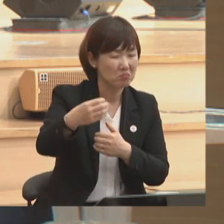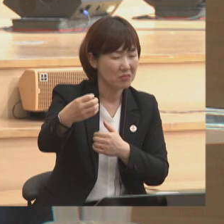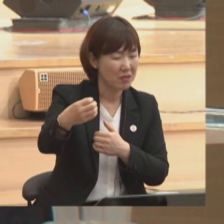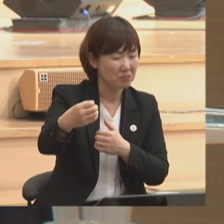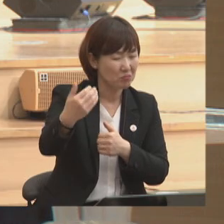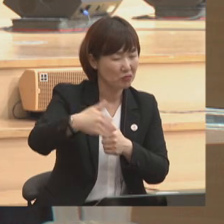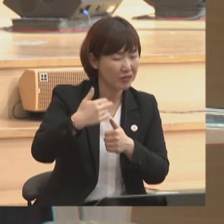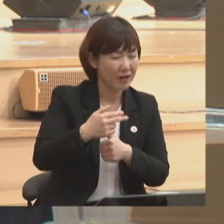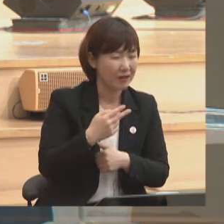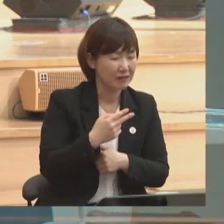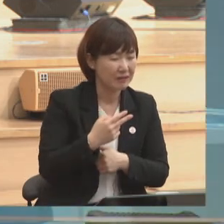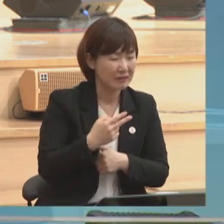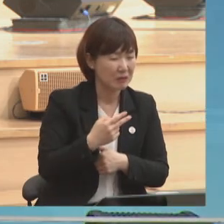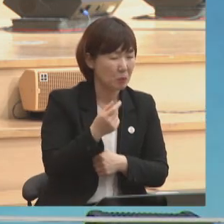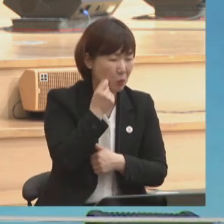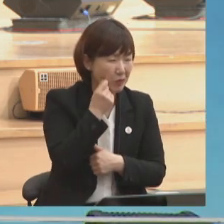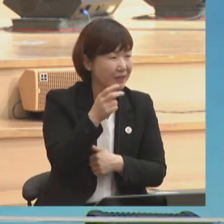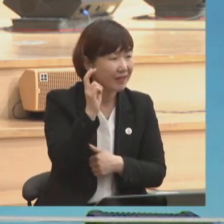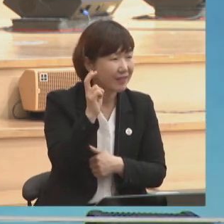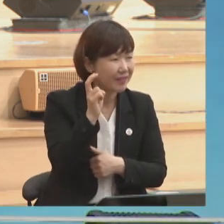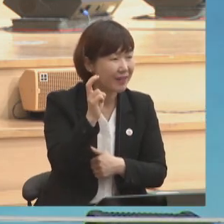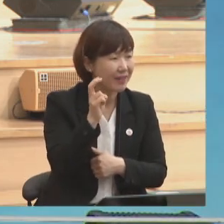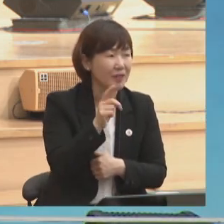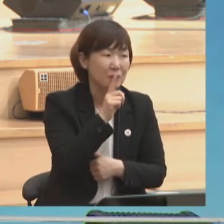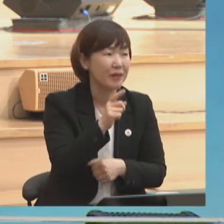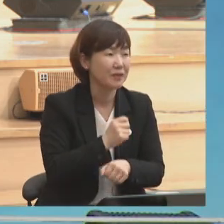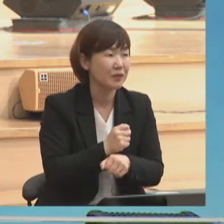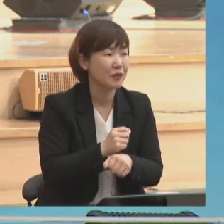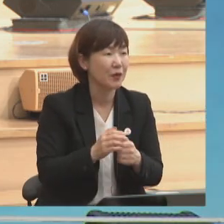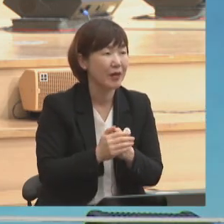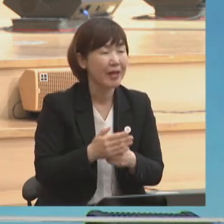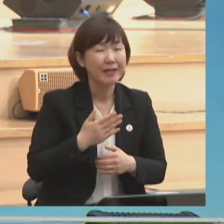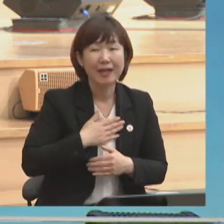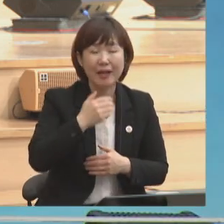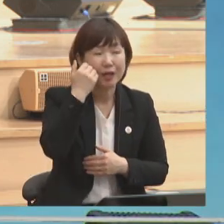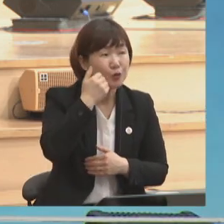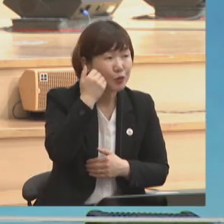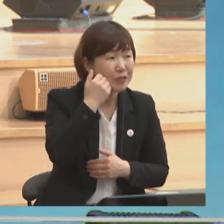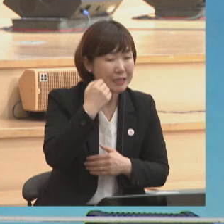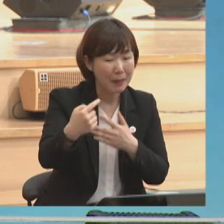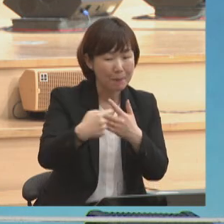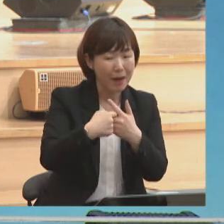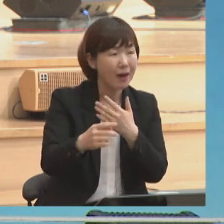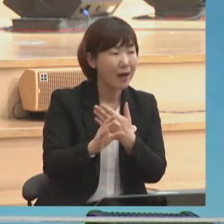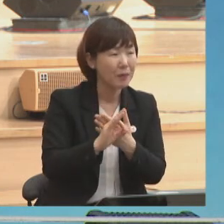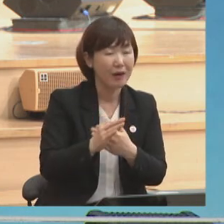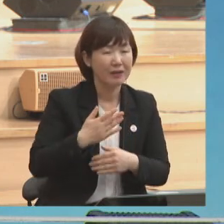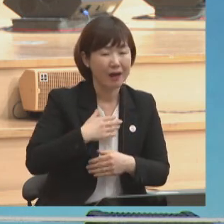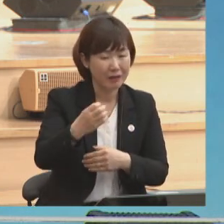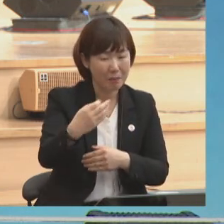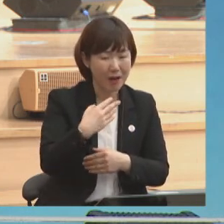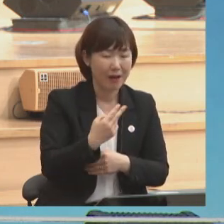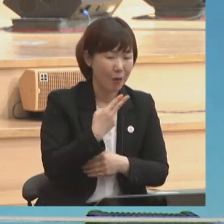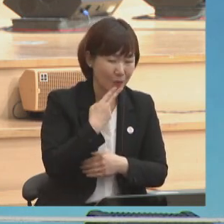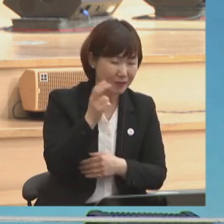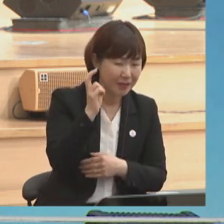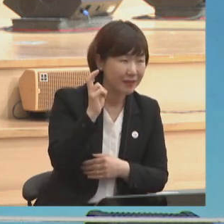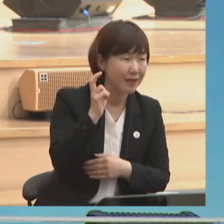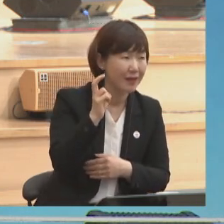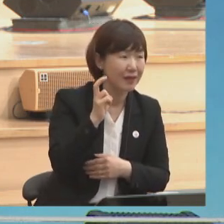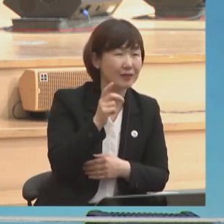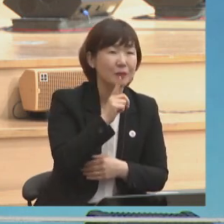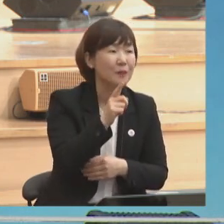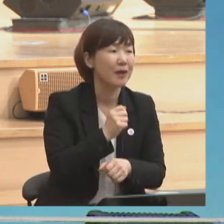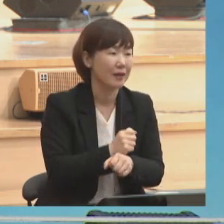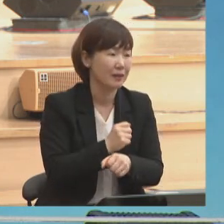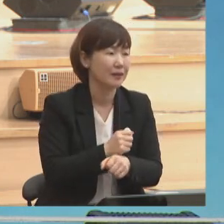닫고. 그 얘기잖아요. 내가 어떤 여자인지를 알면 내게 이렇게 말을 걸어오지 않을 텐데? 그